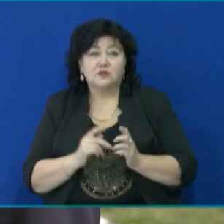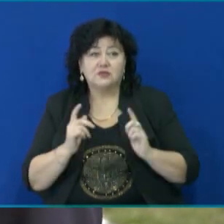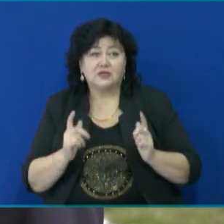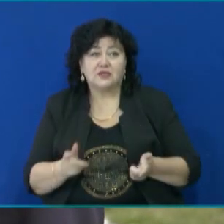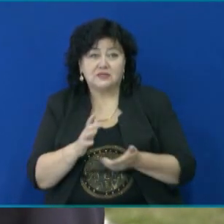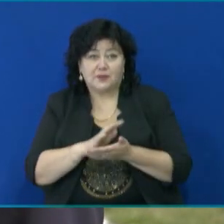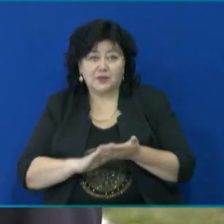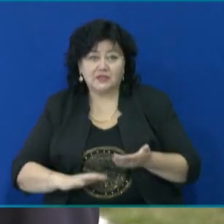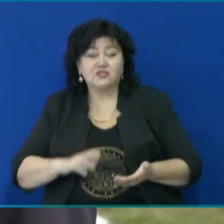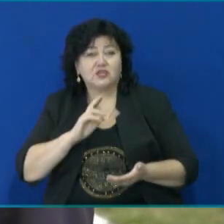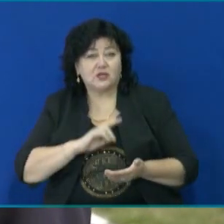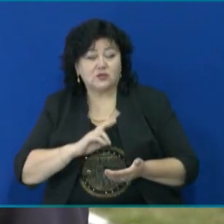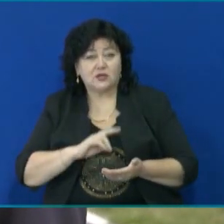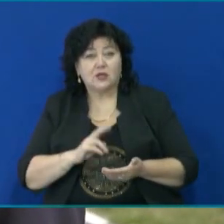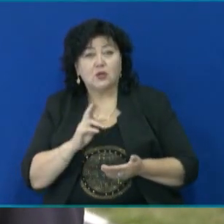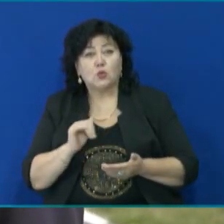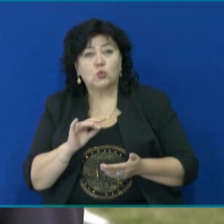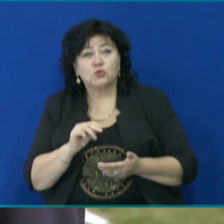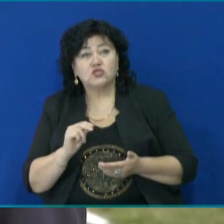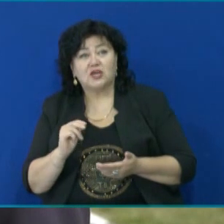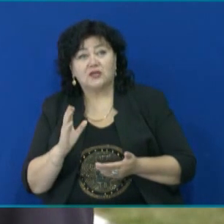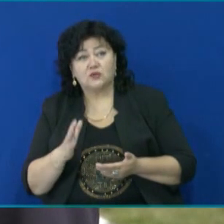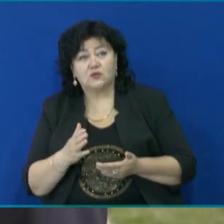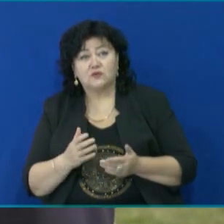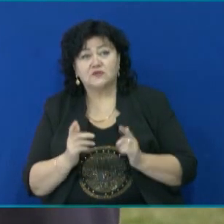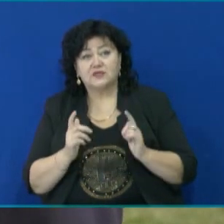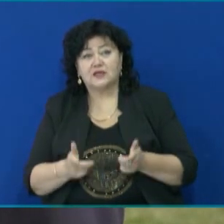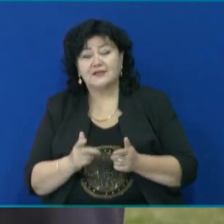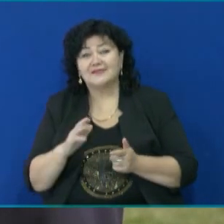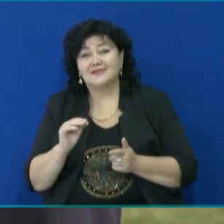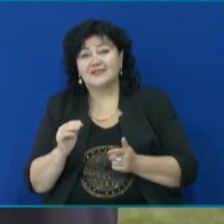барып көрдік, оның биылғы қысқа уақытқа олар